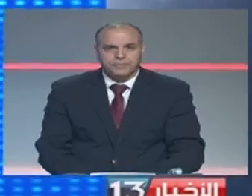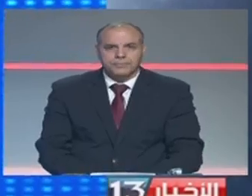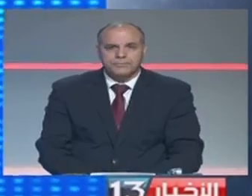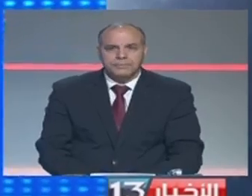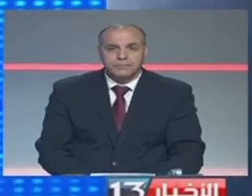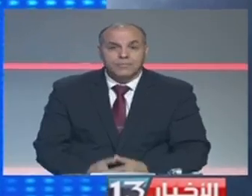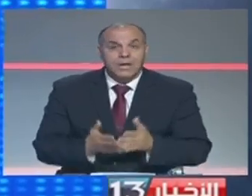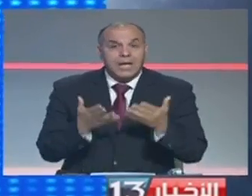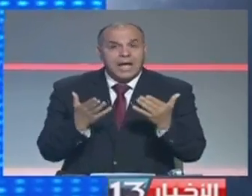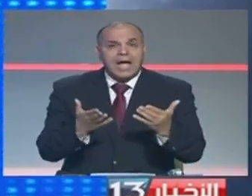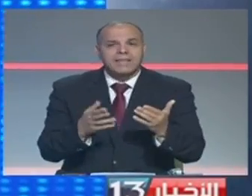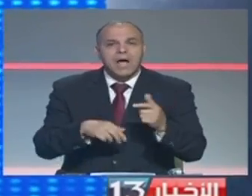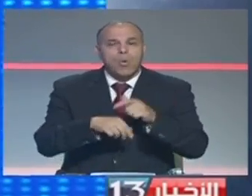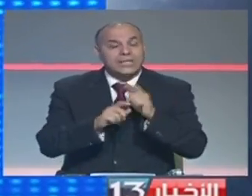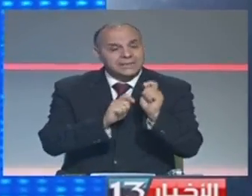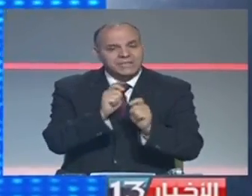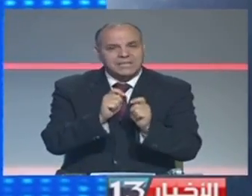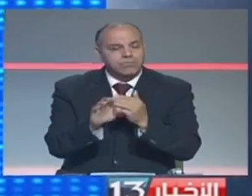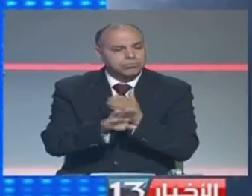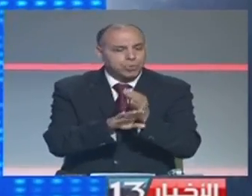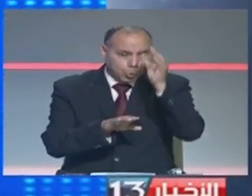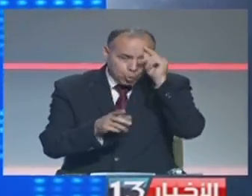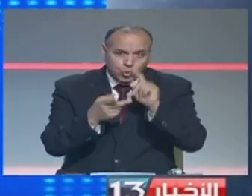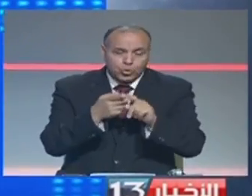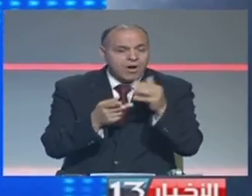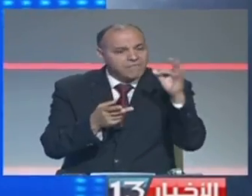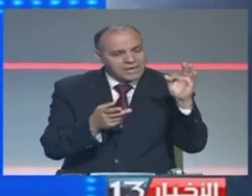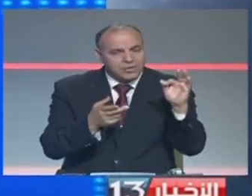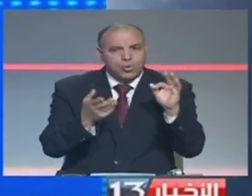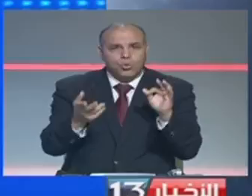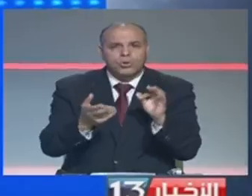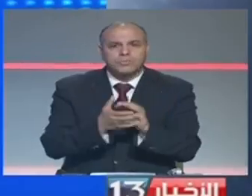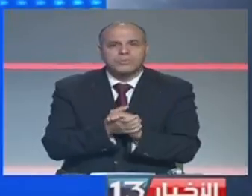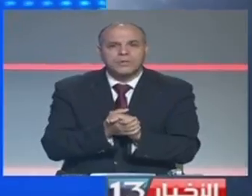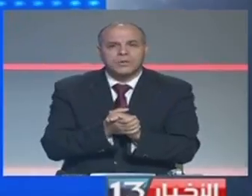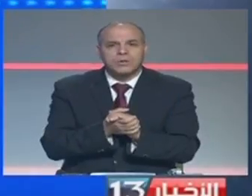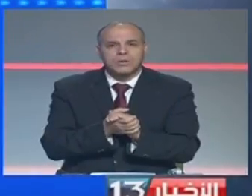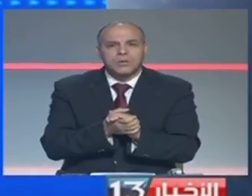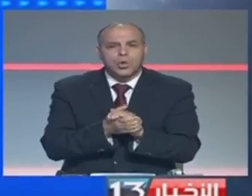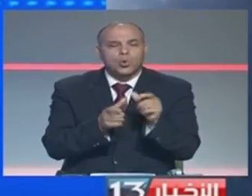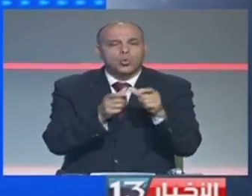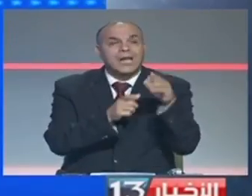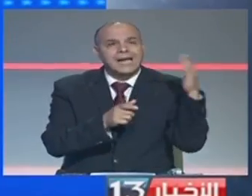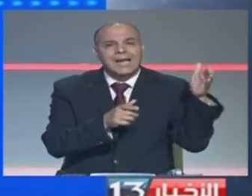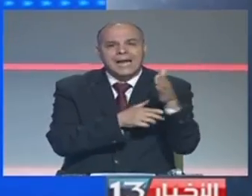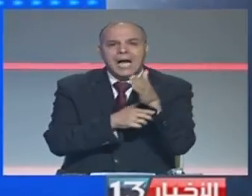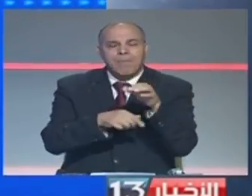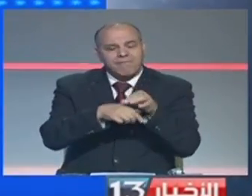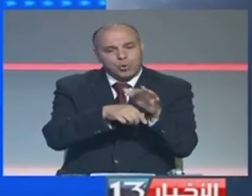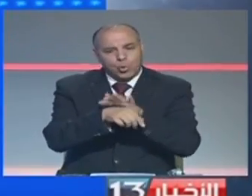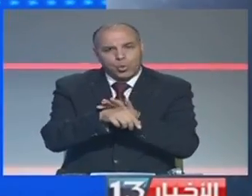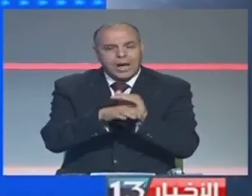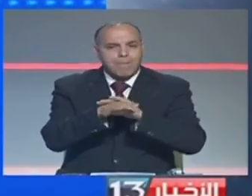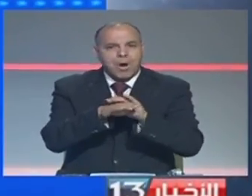وكانت الظروف الاستثنائيه التي تمر بها تونس وفرنسا على غرار دول العالم في ظل انتشار فيروس كورونا